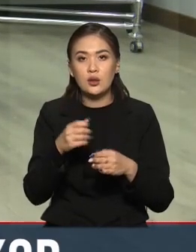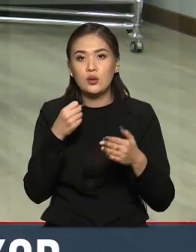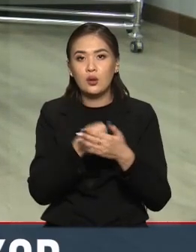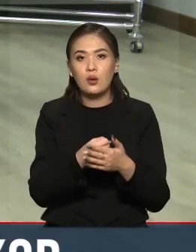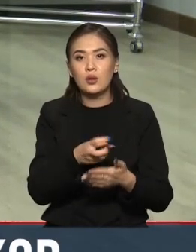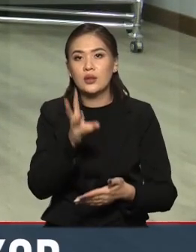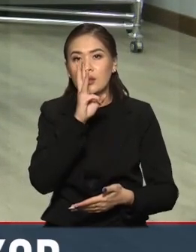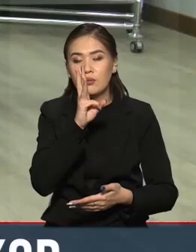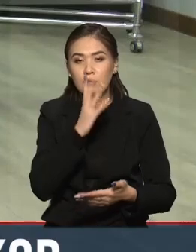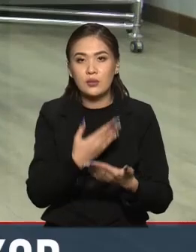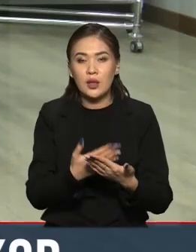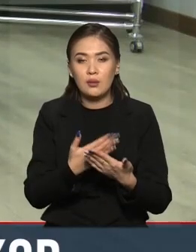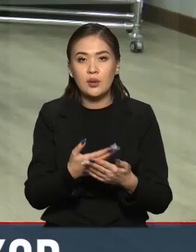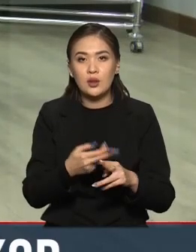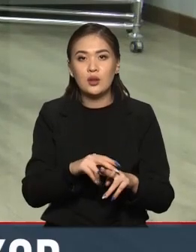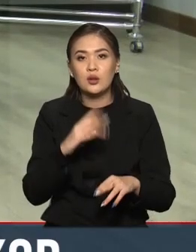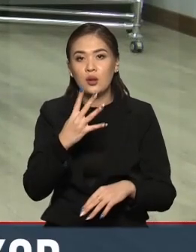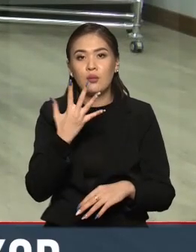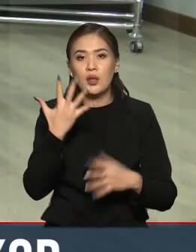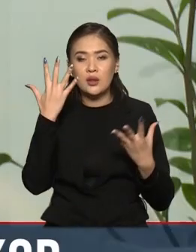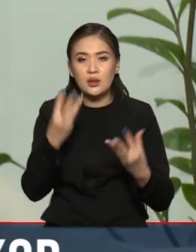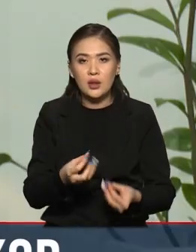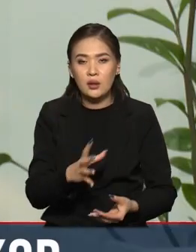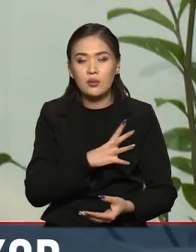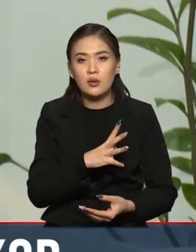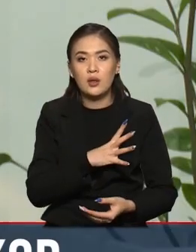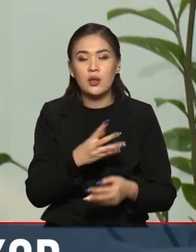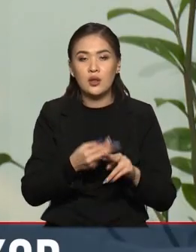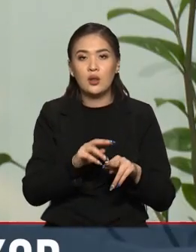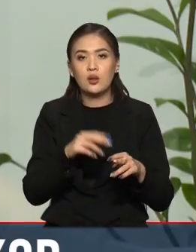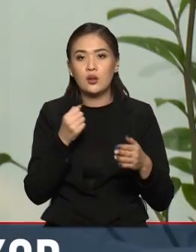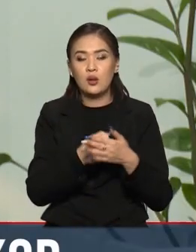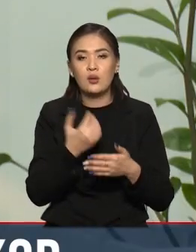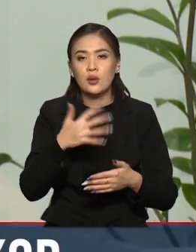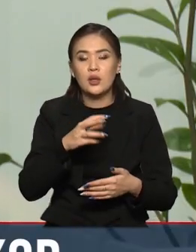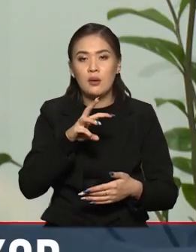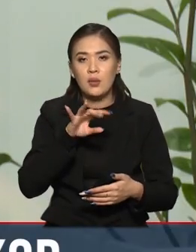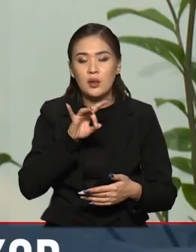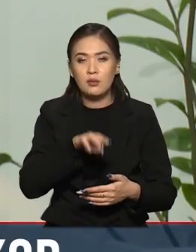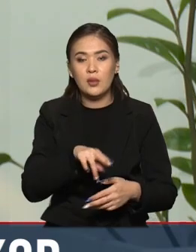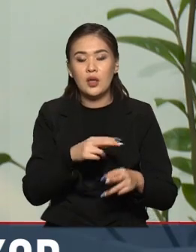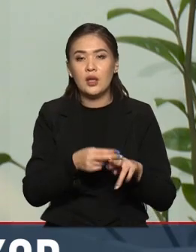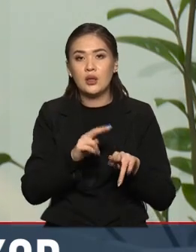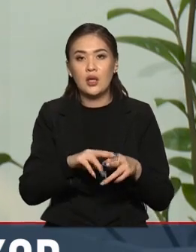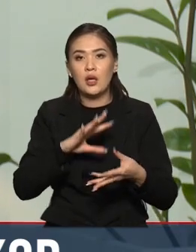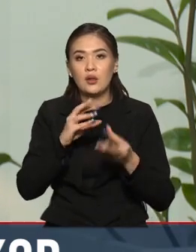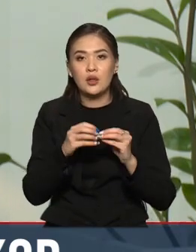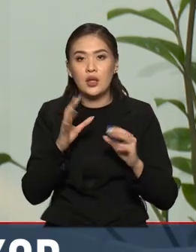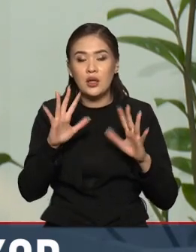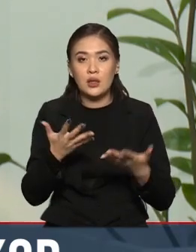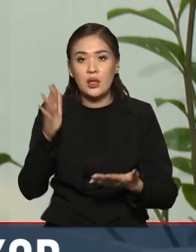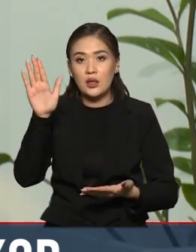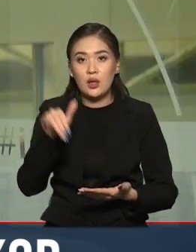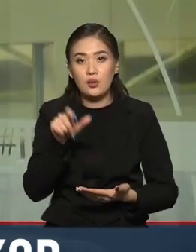заработной платы. Ну, размер 45 дней, там до 50 МРП и так далее. И теперь там, если у заемщика